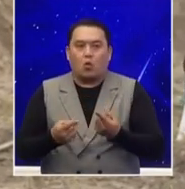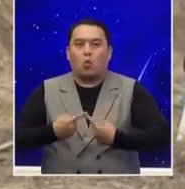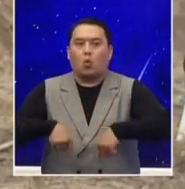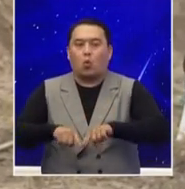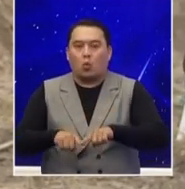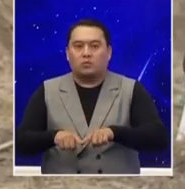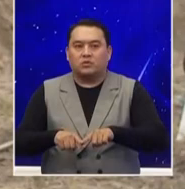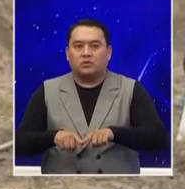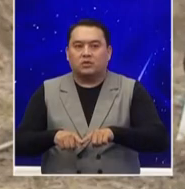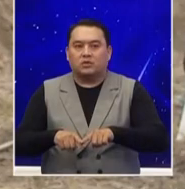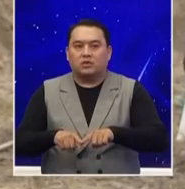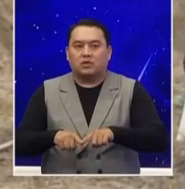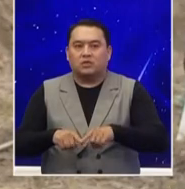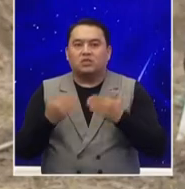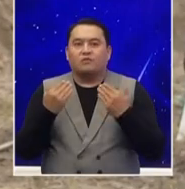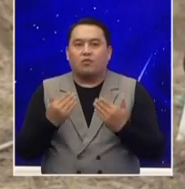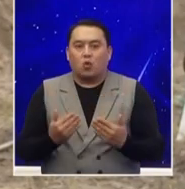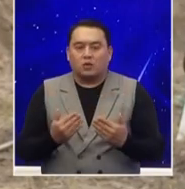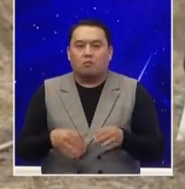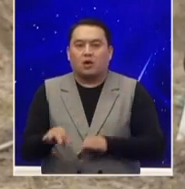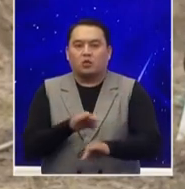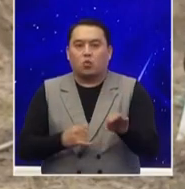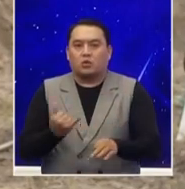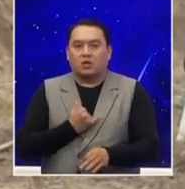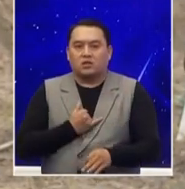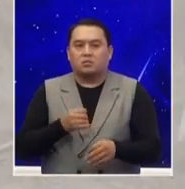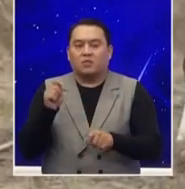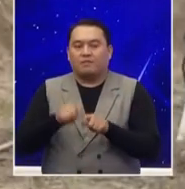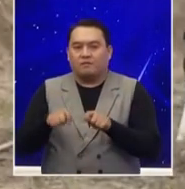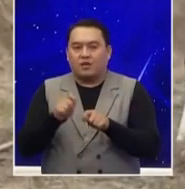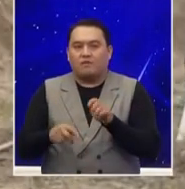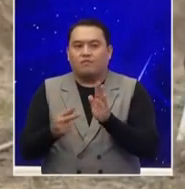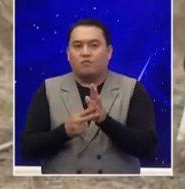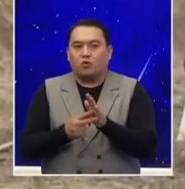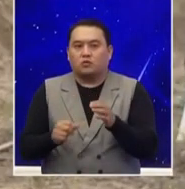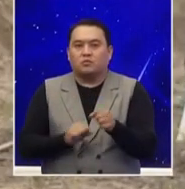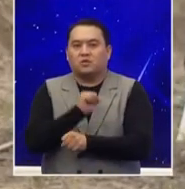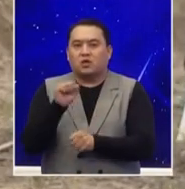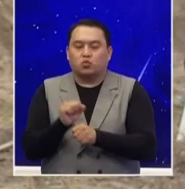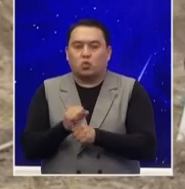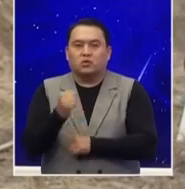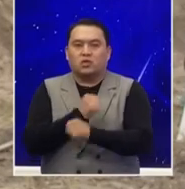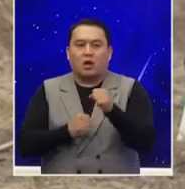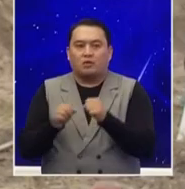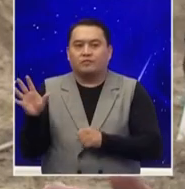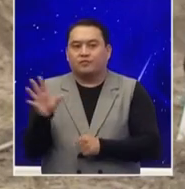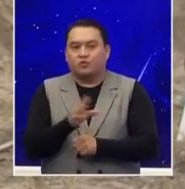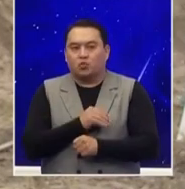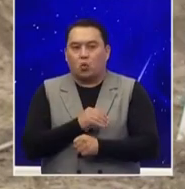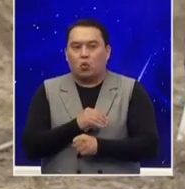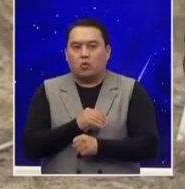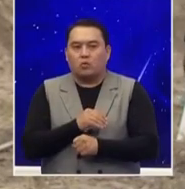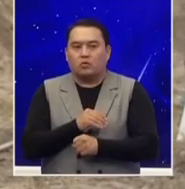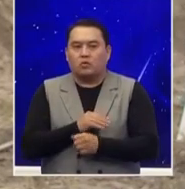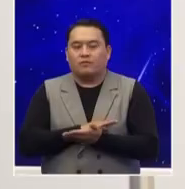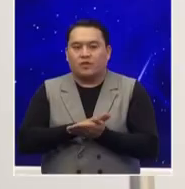очистных сооружений на сегодняшний день проект находится в экспертизе 8 насосных станций здесь будет все будет перекачиваться прямо в